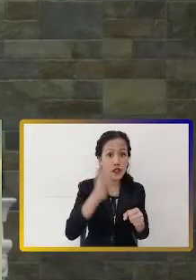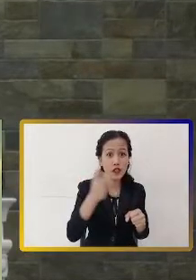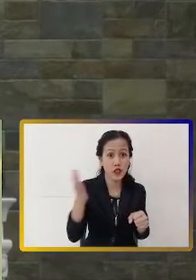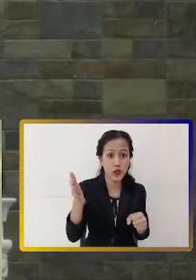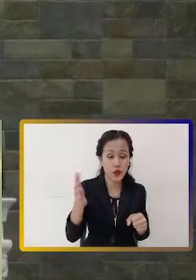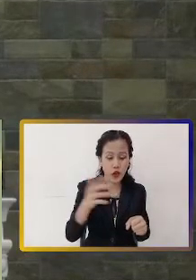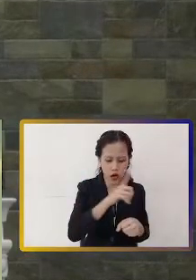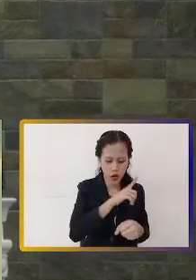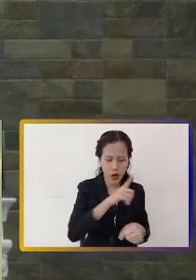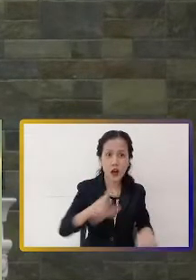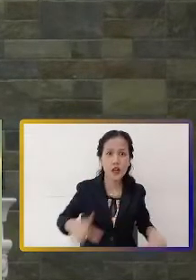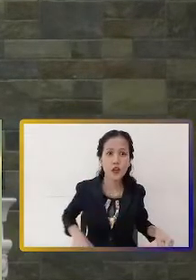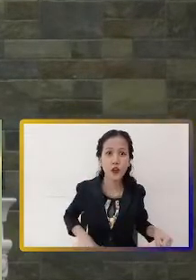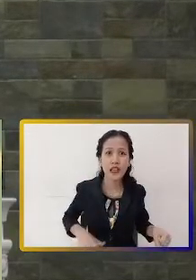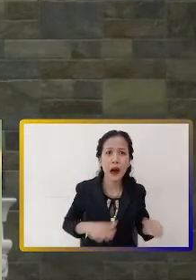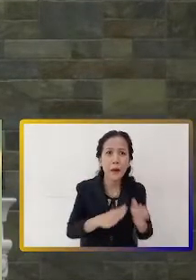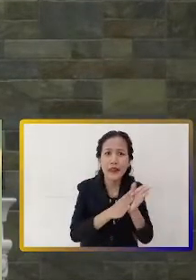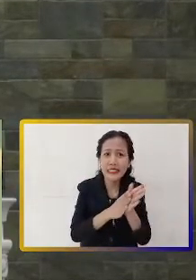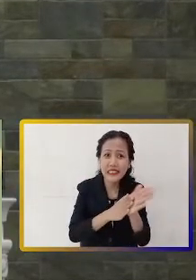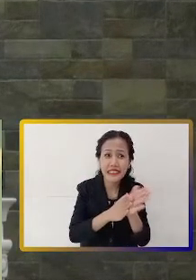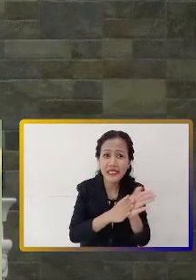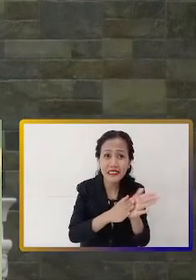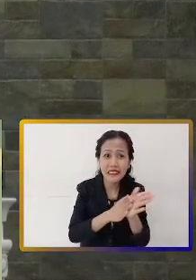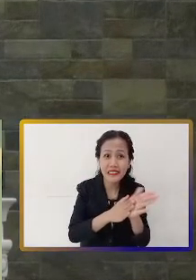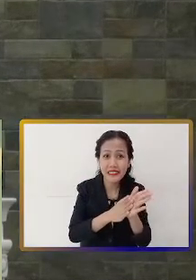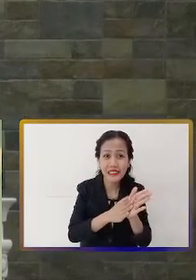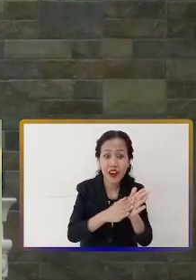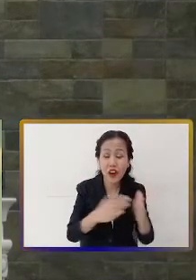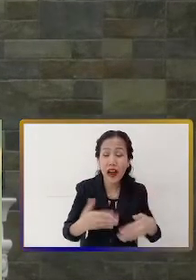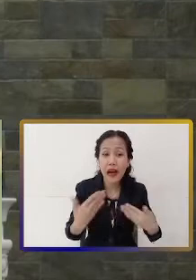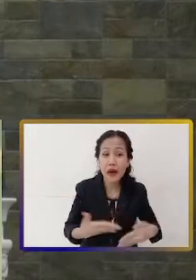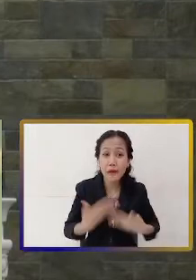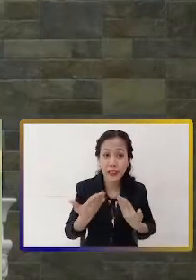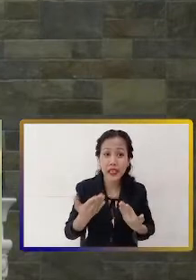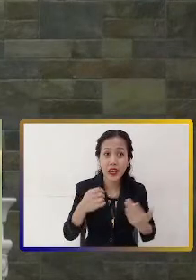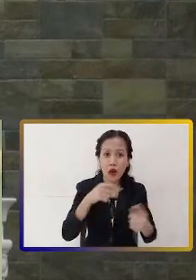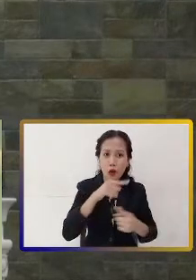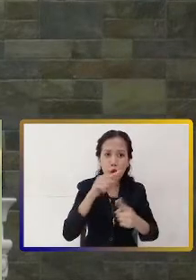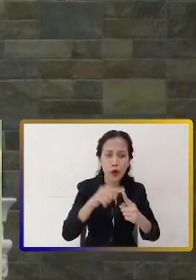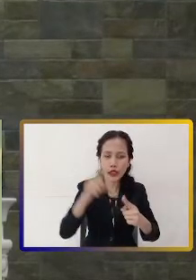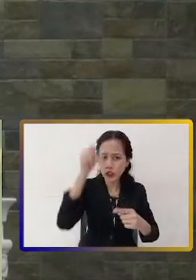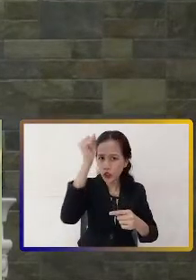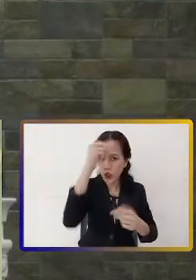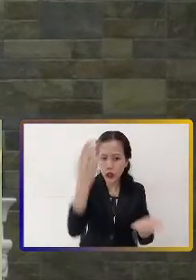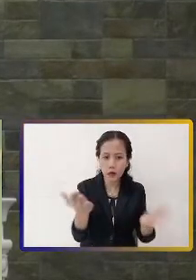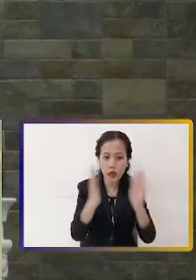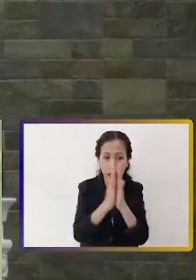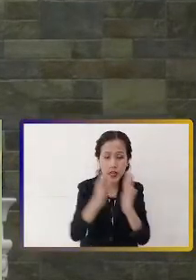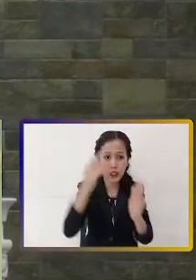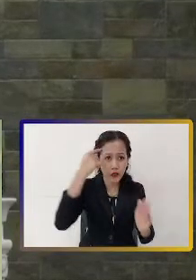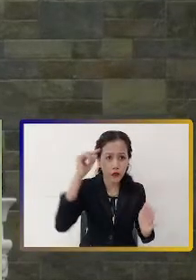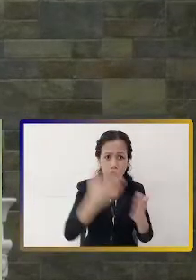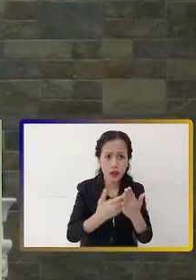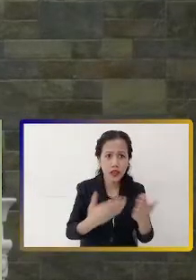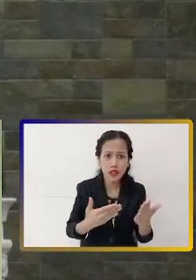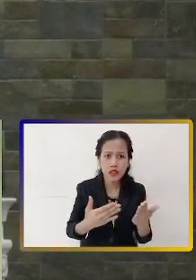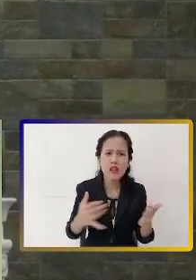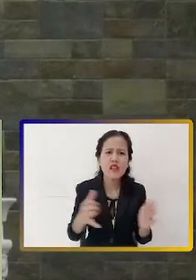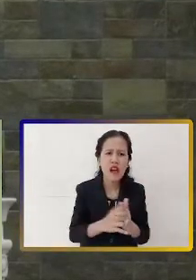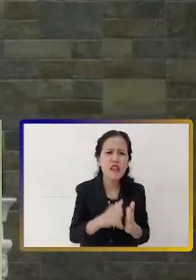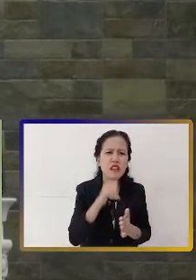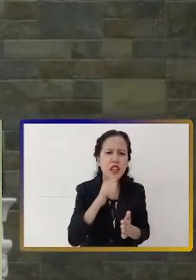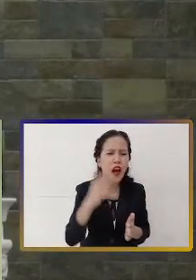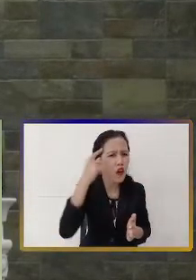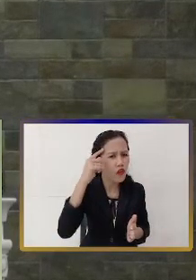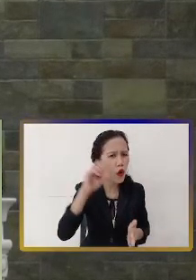when Solomon asked something not for himself. And look what happened here, my brother. And